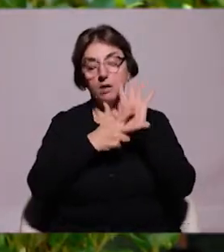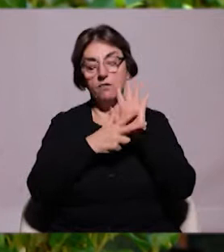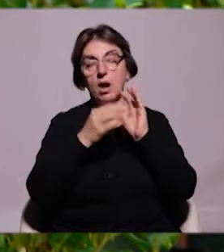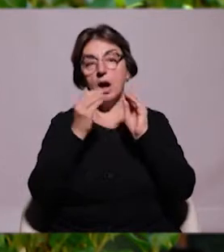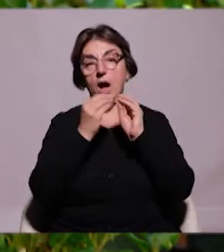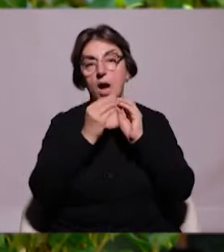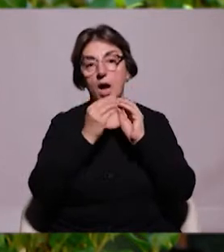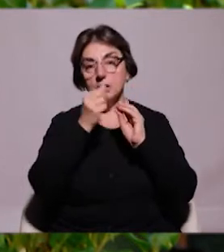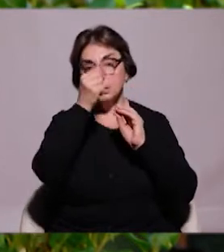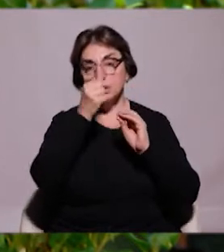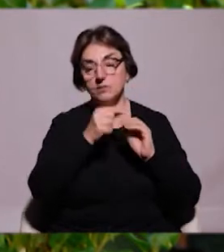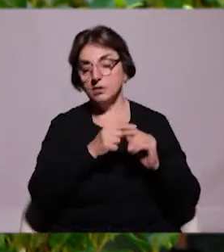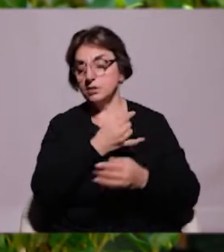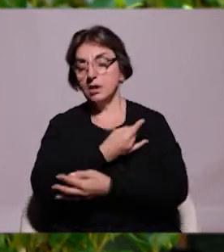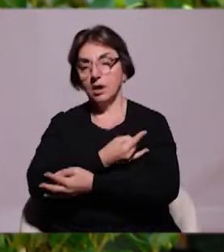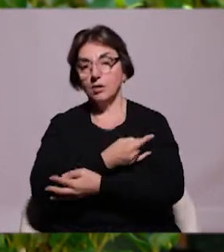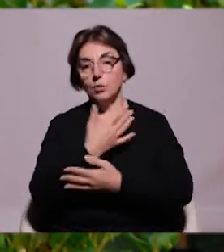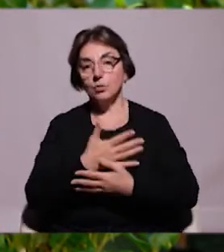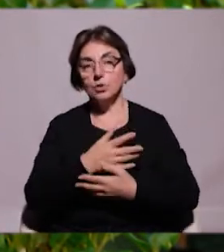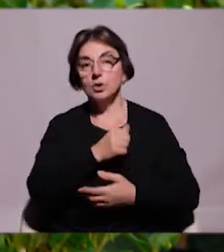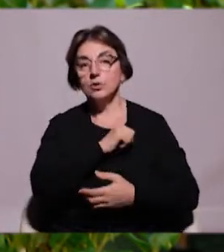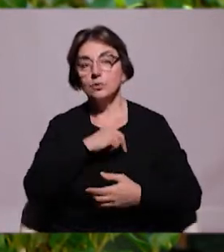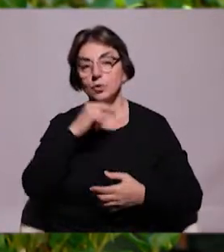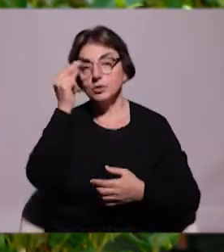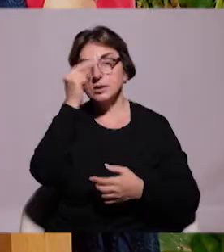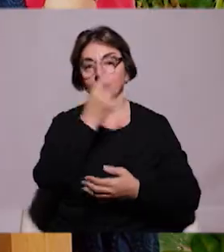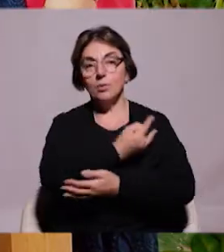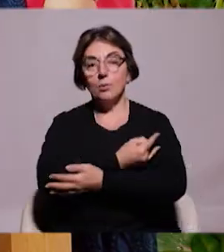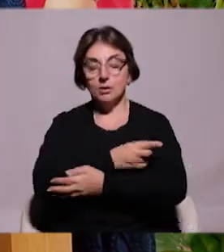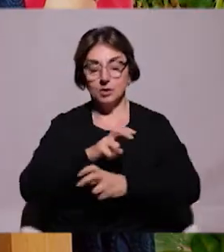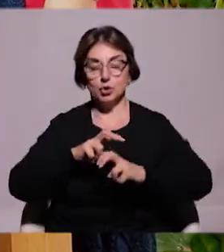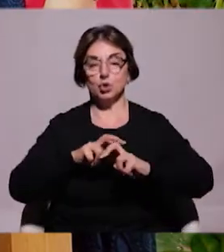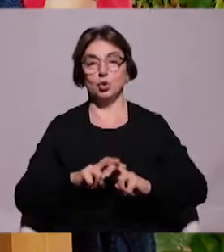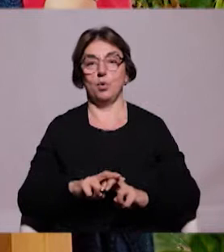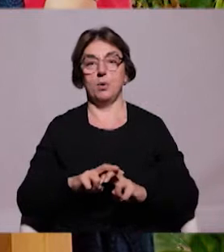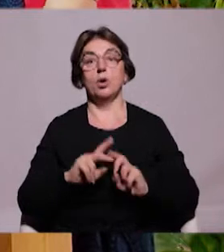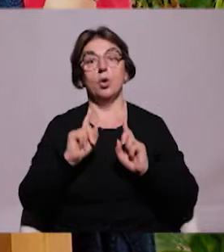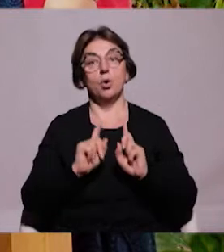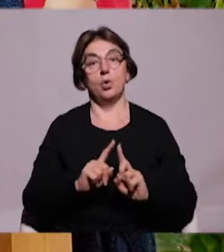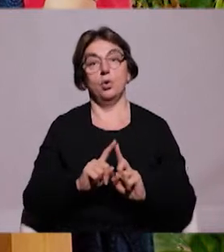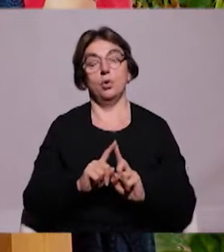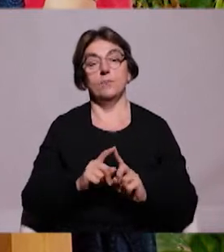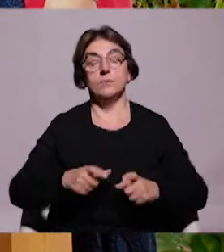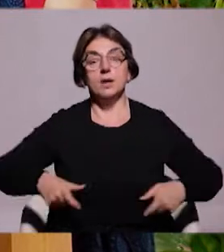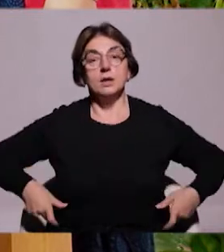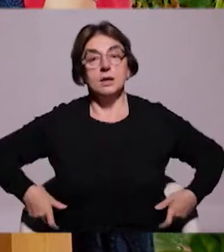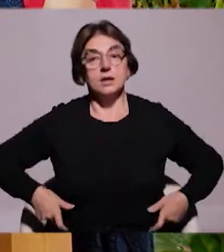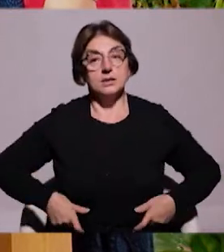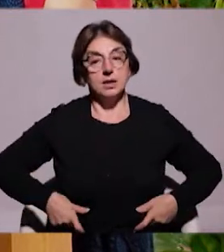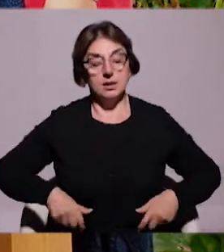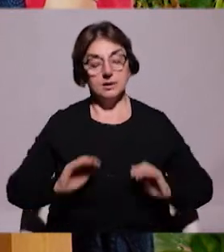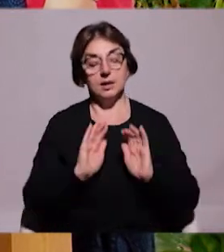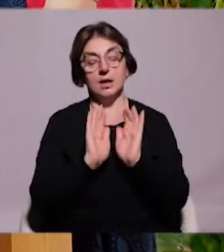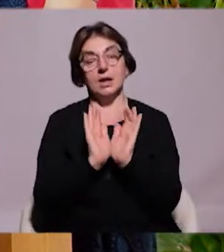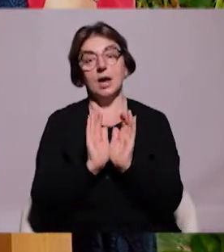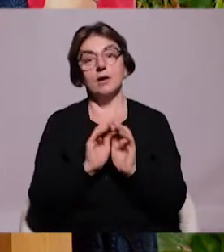ასაკში, მაშინ, როდესაც ჩვილი სწავლობს ჯდომას. ხოლო წელისა და გავის